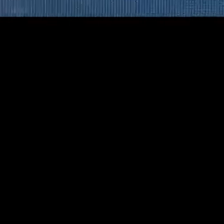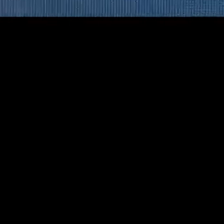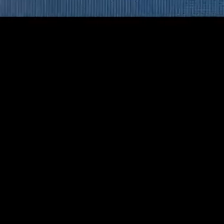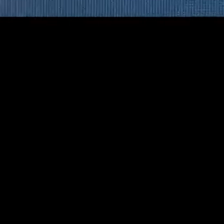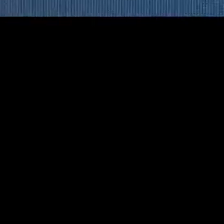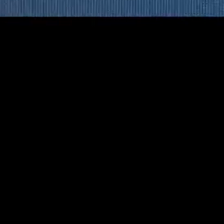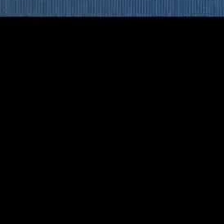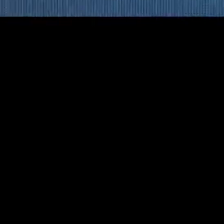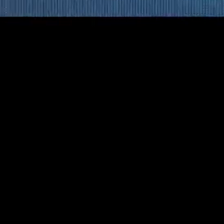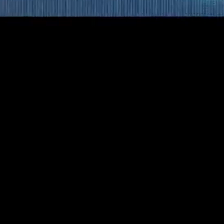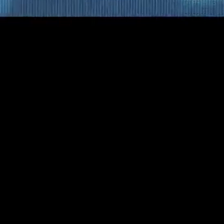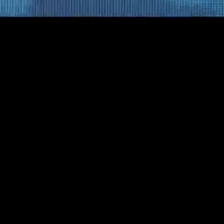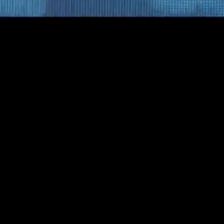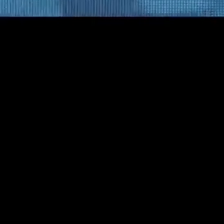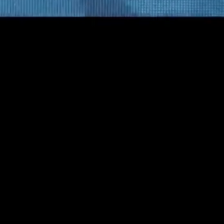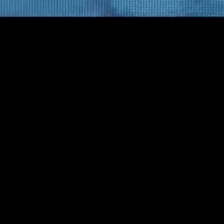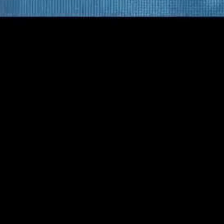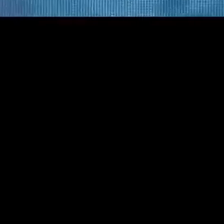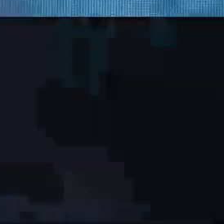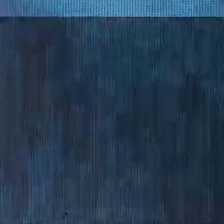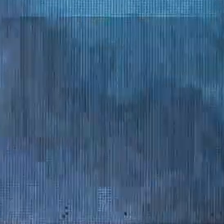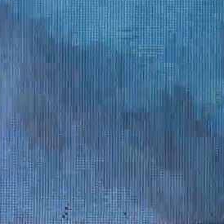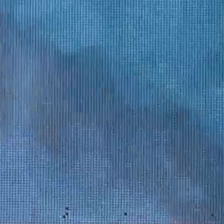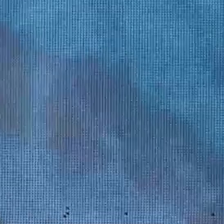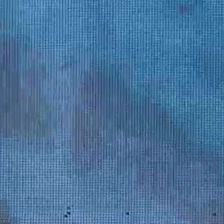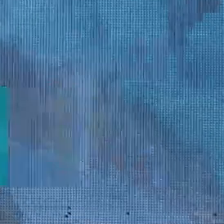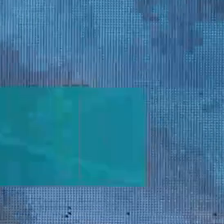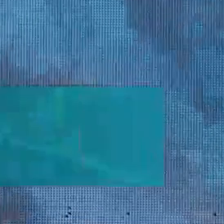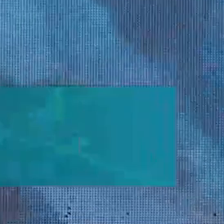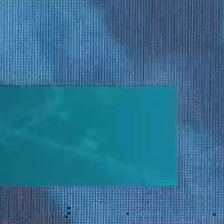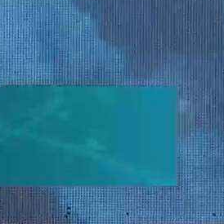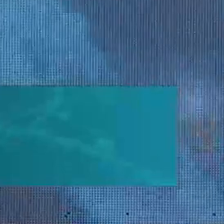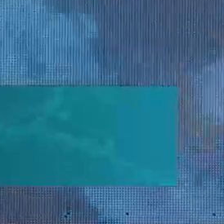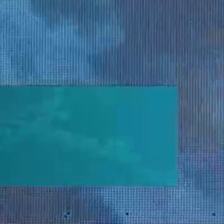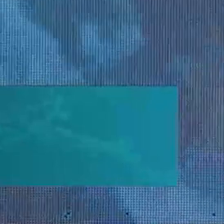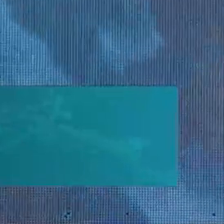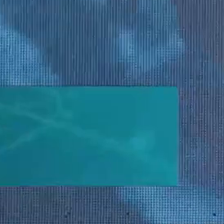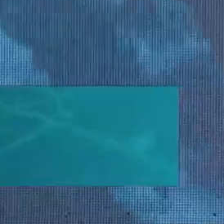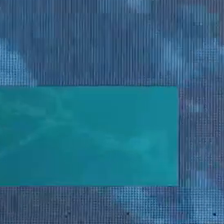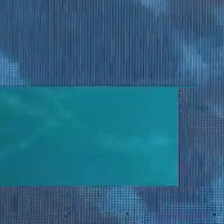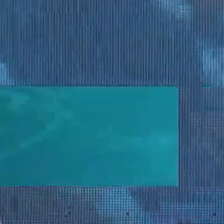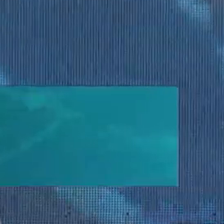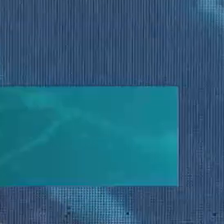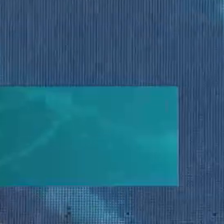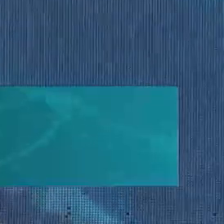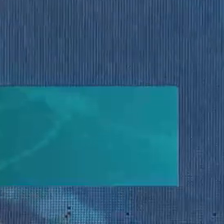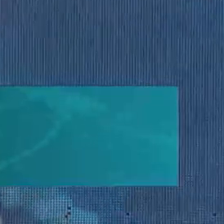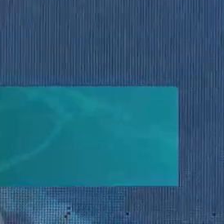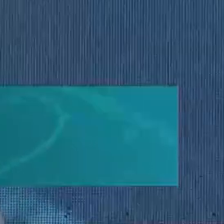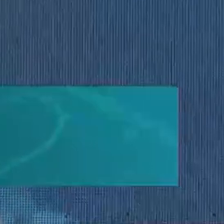gens-là. Les gens qui gardent leurs problèmes, le guérisseur est là, ils ne vont pas